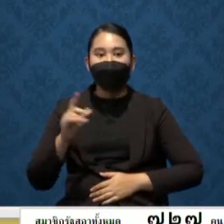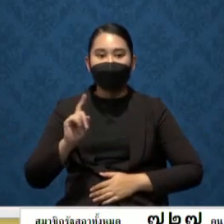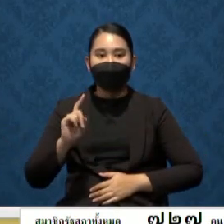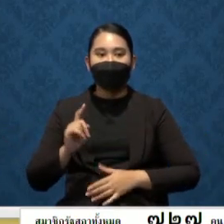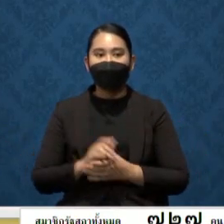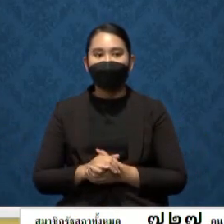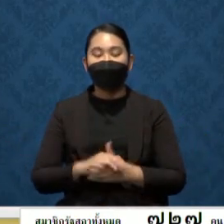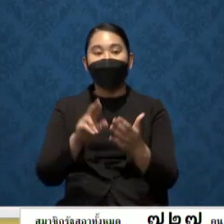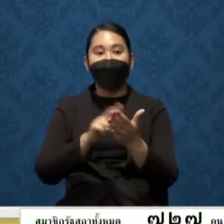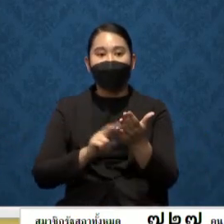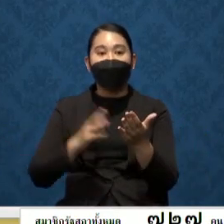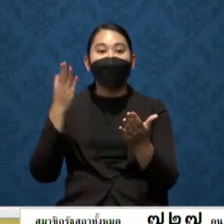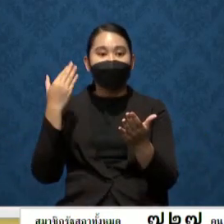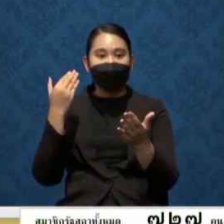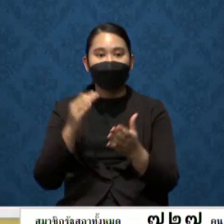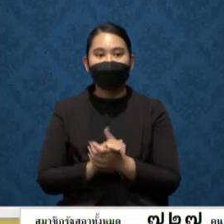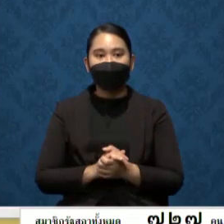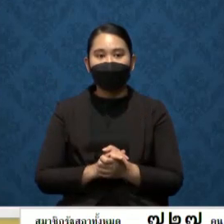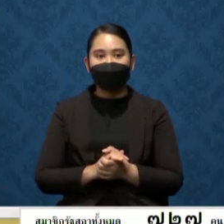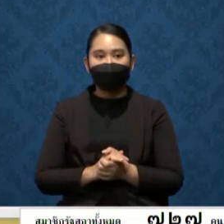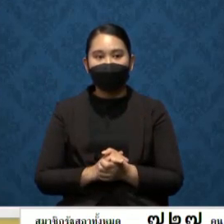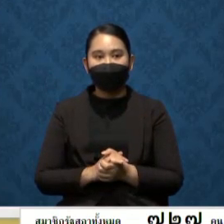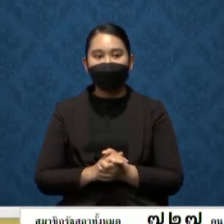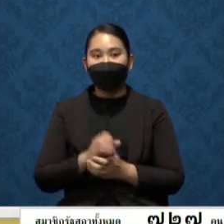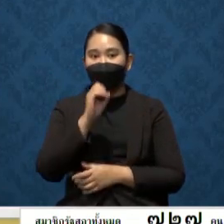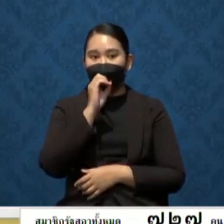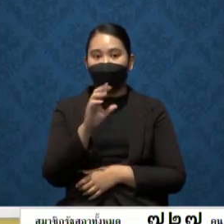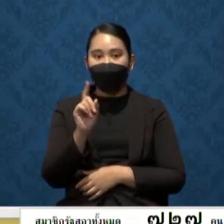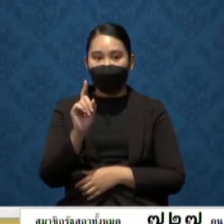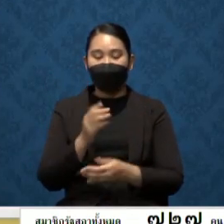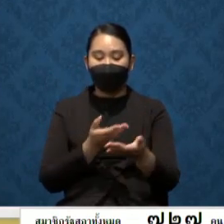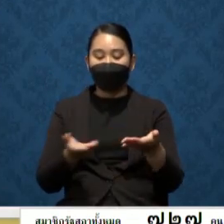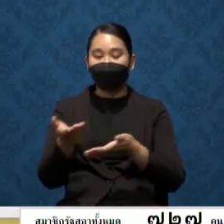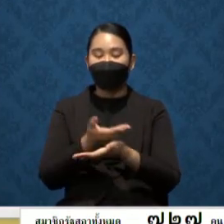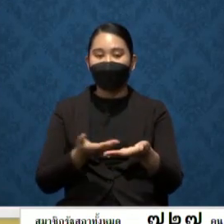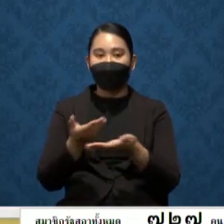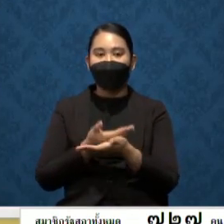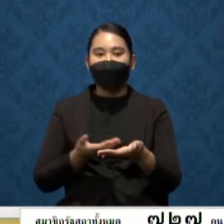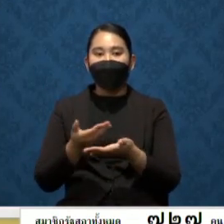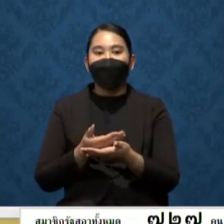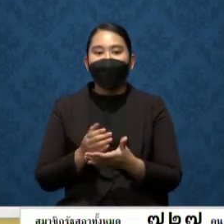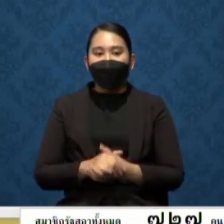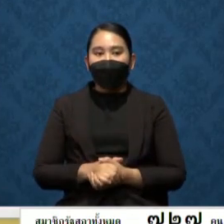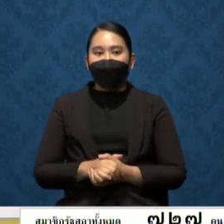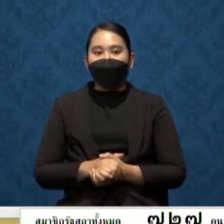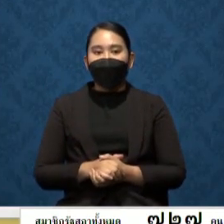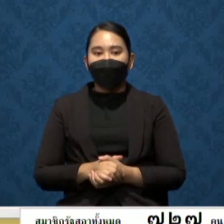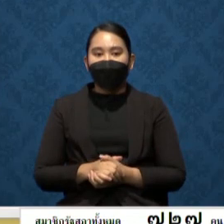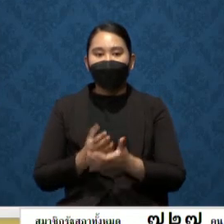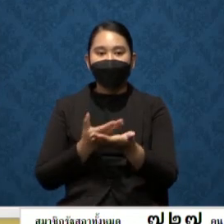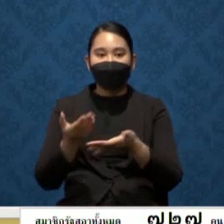ในร่างเดิมเนี่ยนะครับก็บอกว่าในการพัฒนาในขั้นตอนต่างๆของ